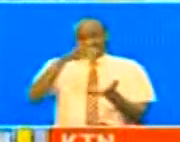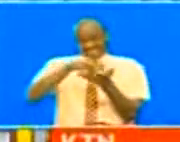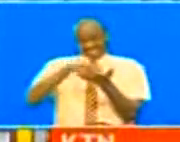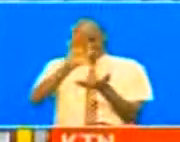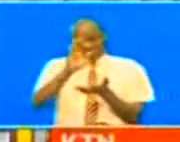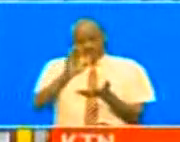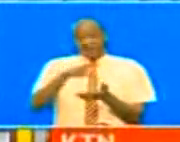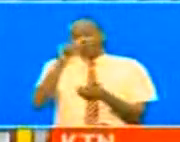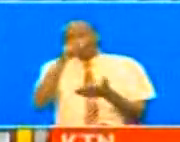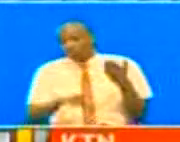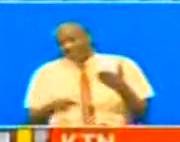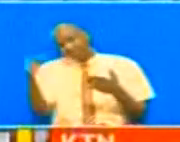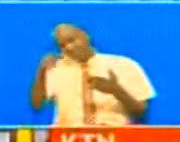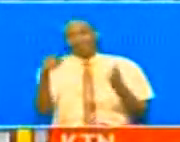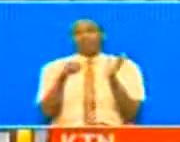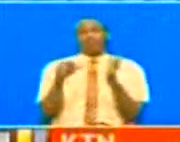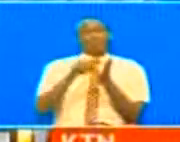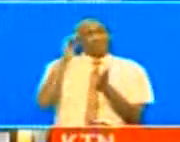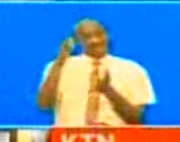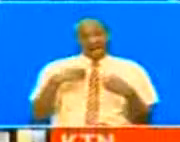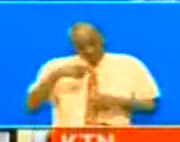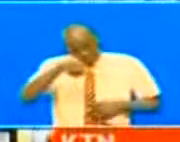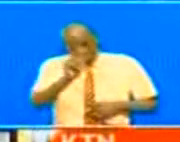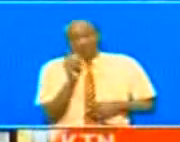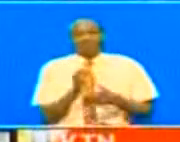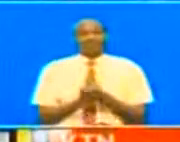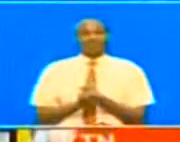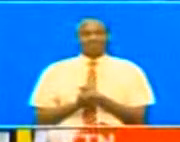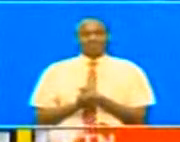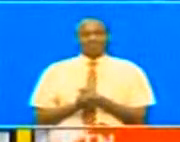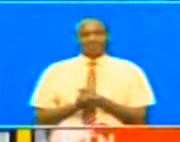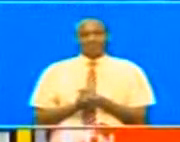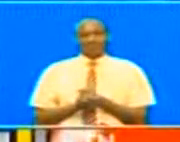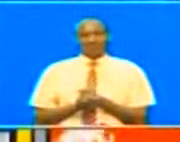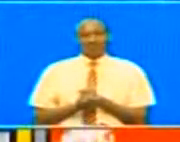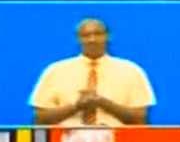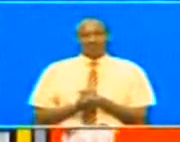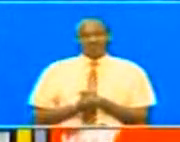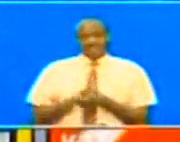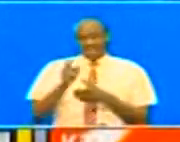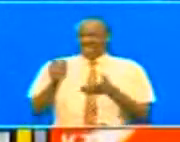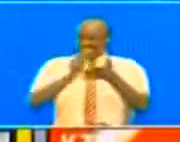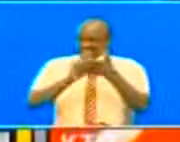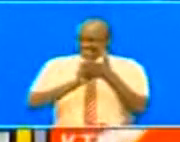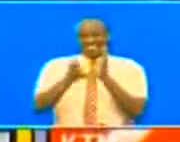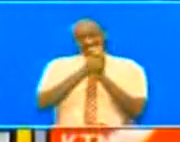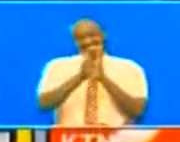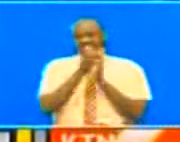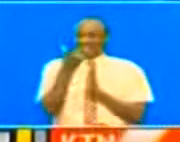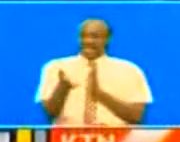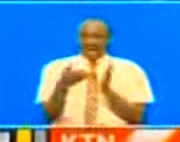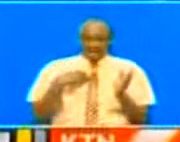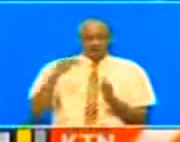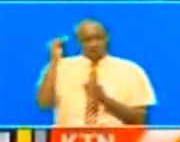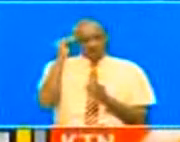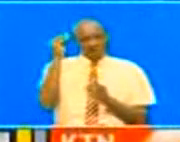walizowajibikia zilipatikana kuwa na kasoro walizochangia wao wenyewe. The magistrate's writing skills are wanting and a knowledge